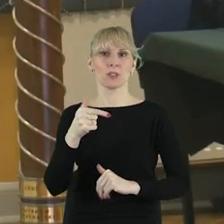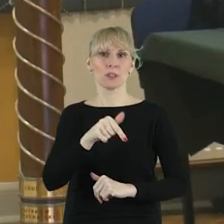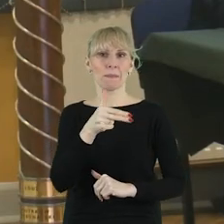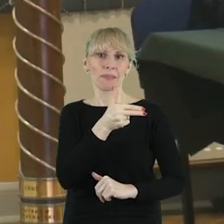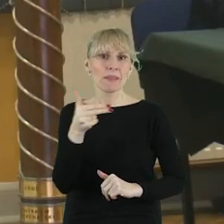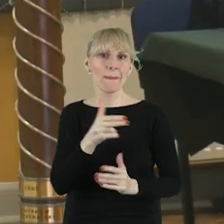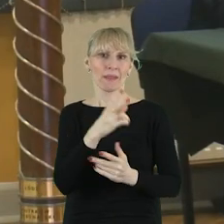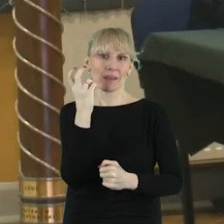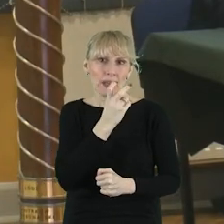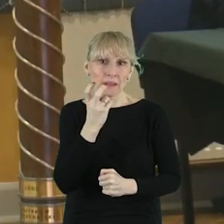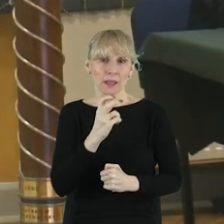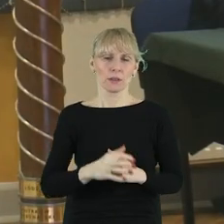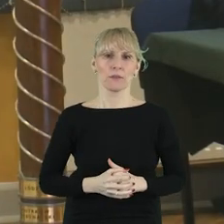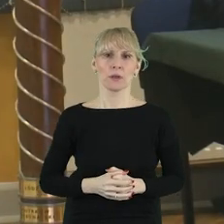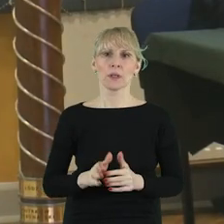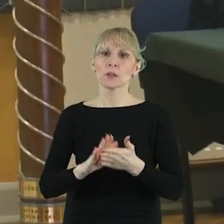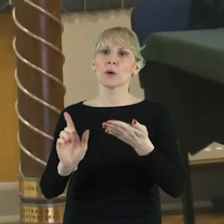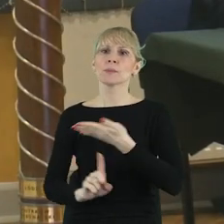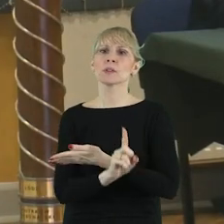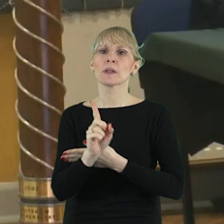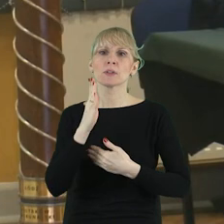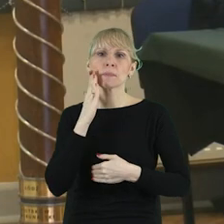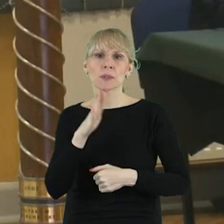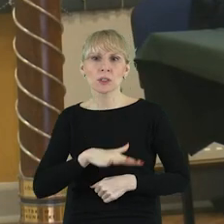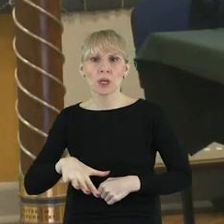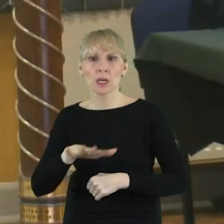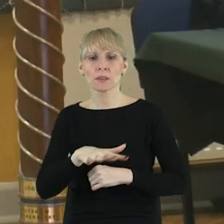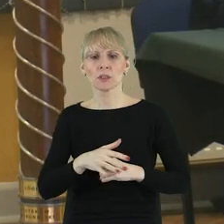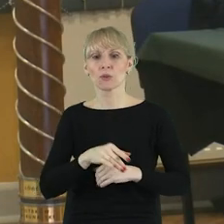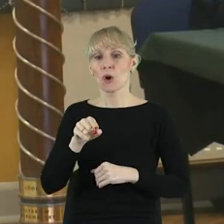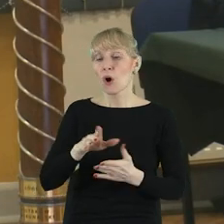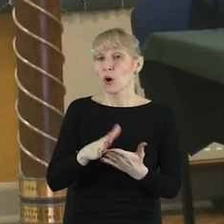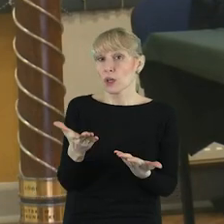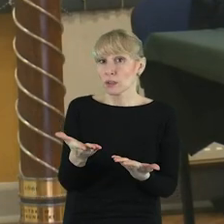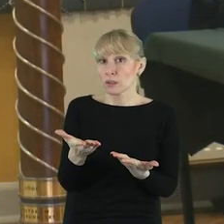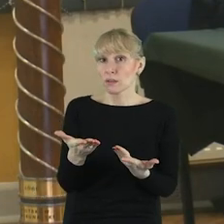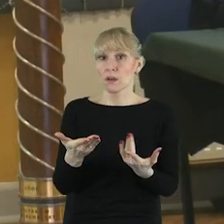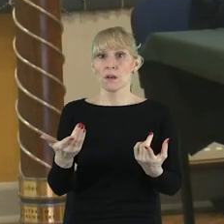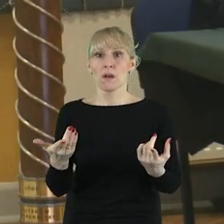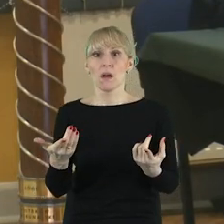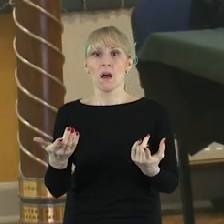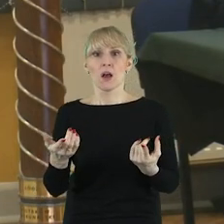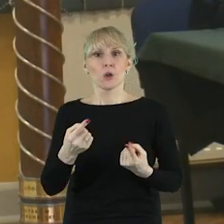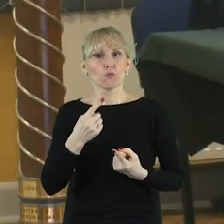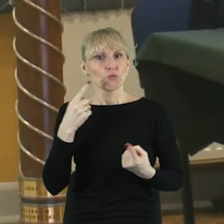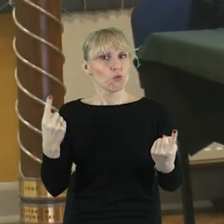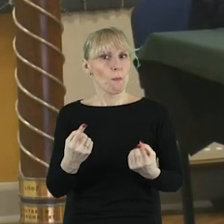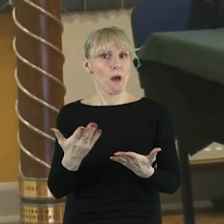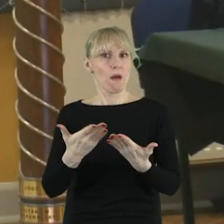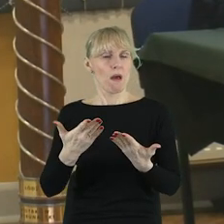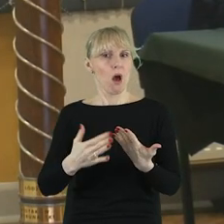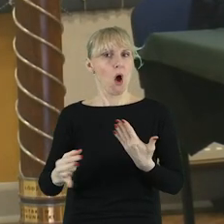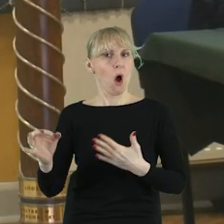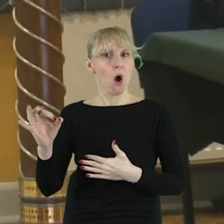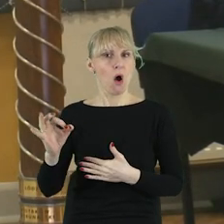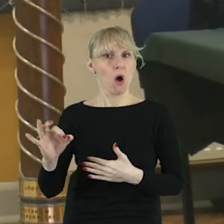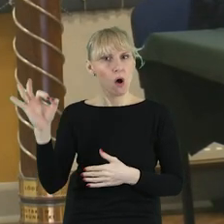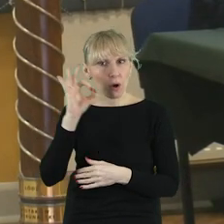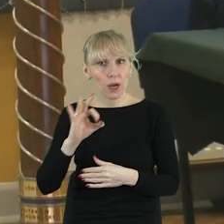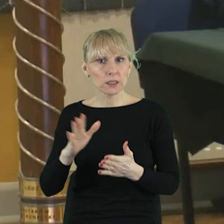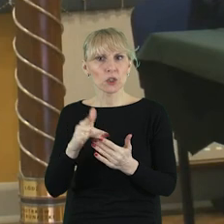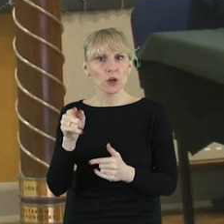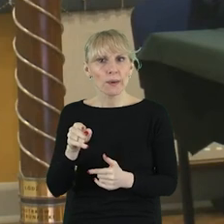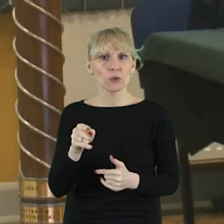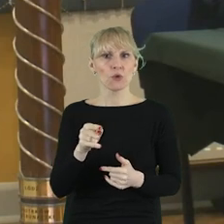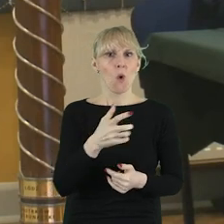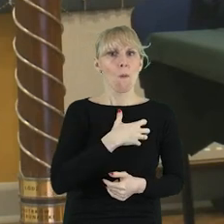znakomita okazja, żeby pan marszałek, zarząd województwa mogli wyjaśnić i rozwiać wszelkie wątpliwości, które się pojawiły, jeżeli chodzi